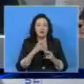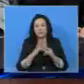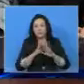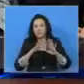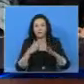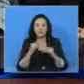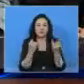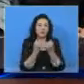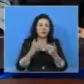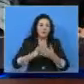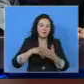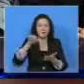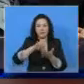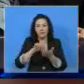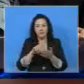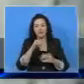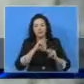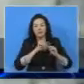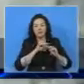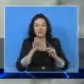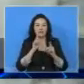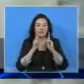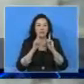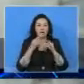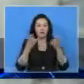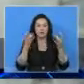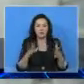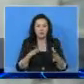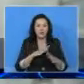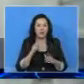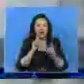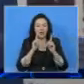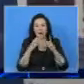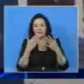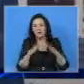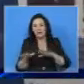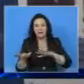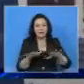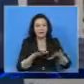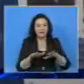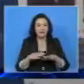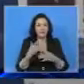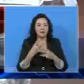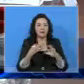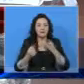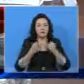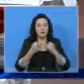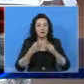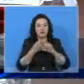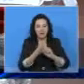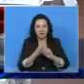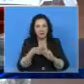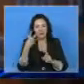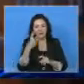поэтому гости приняли активное участие работе конференции это не просто очередное собрание а мероприятии демонстрирующие прочные связи